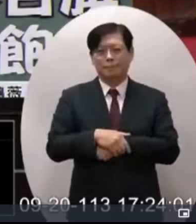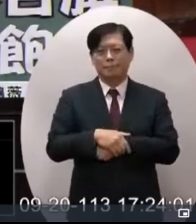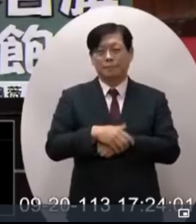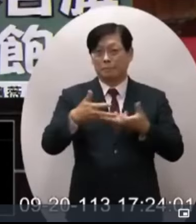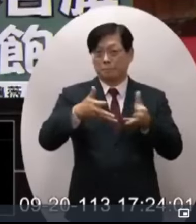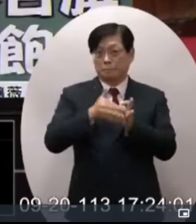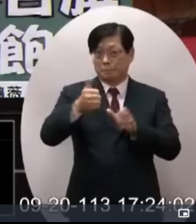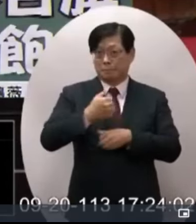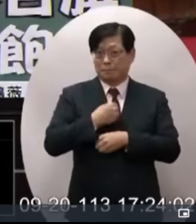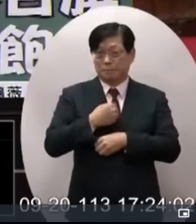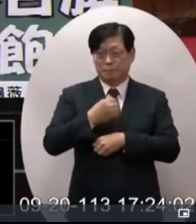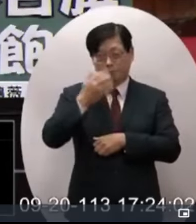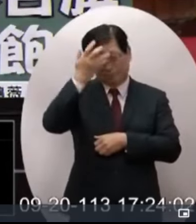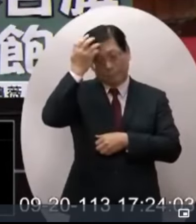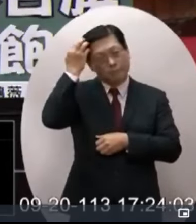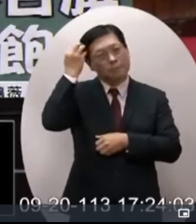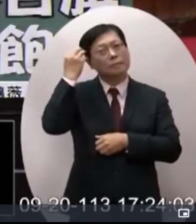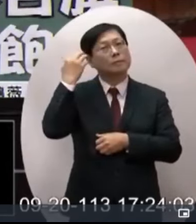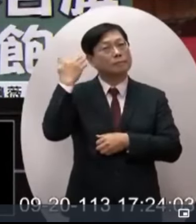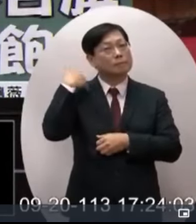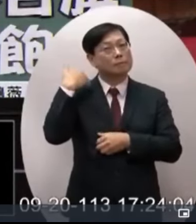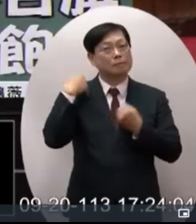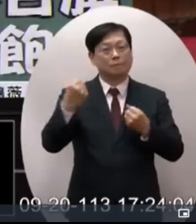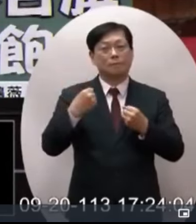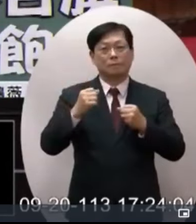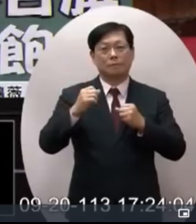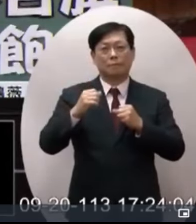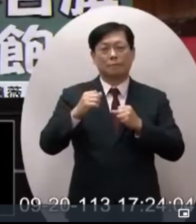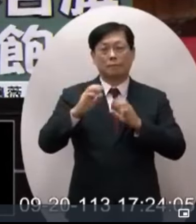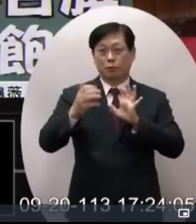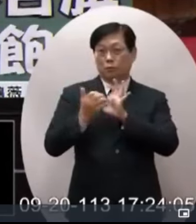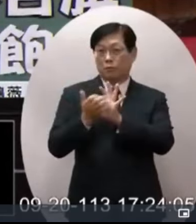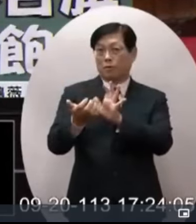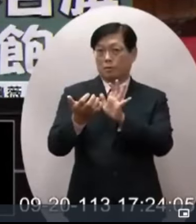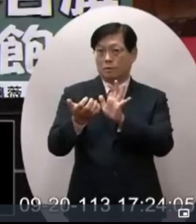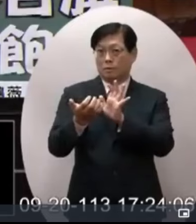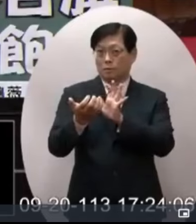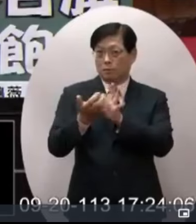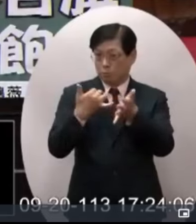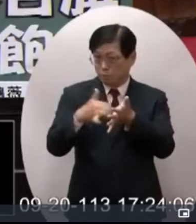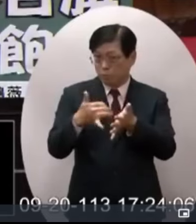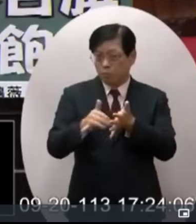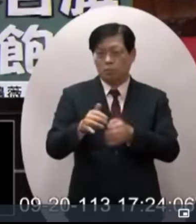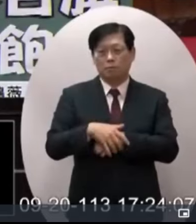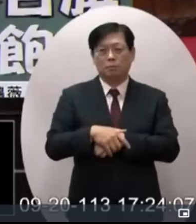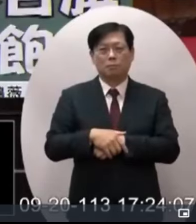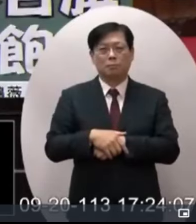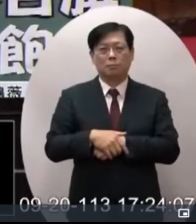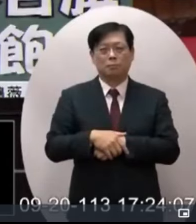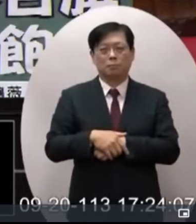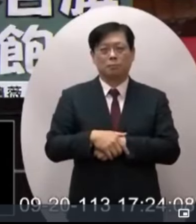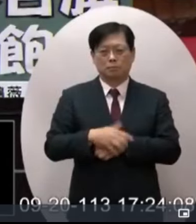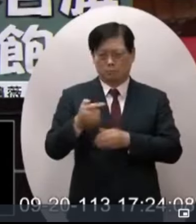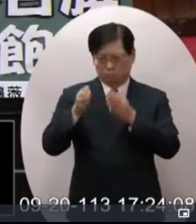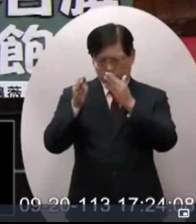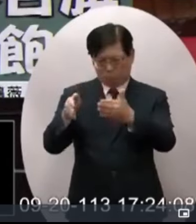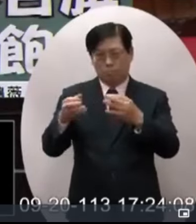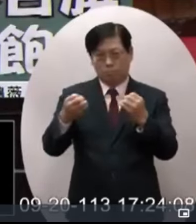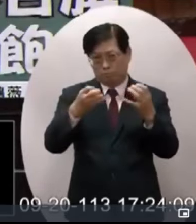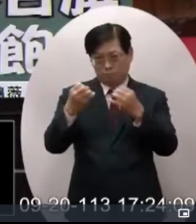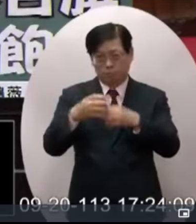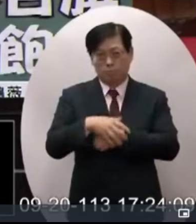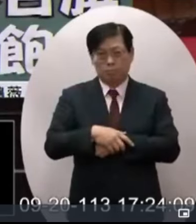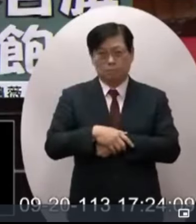不知道你知道吗？我们其实，在国防的预算里面，我们会非常专注去讨